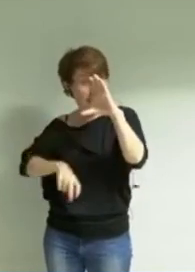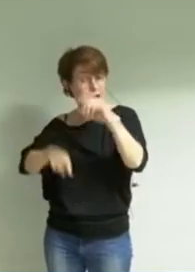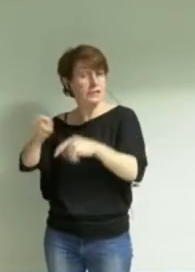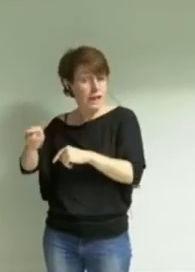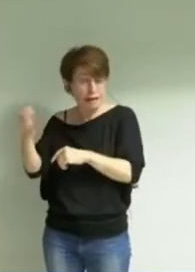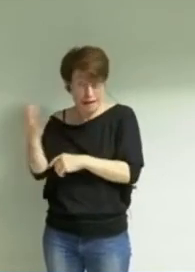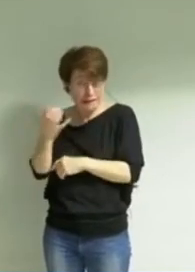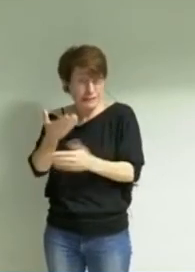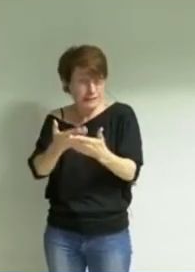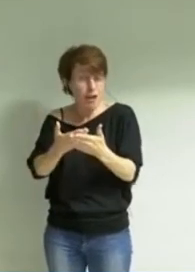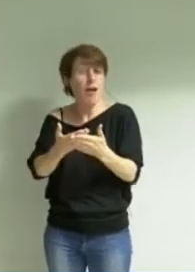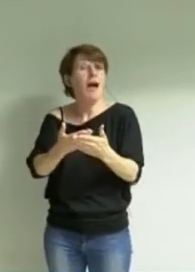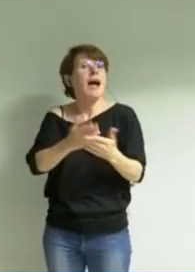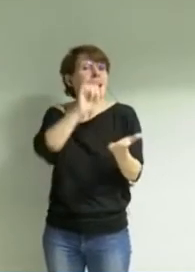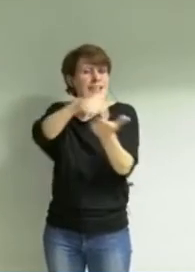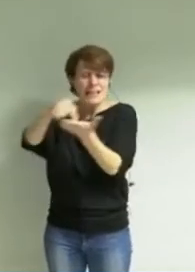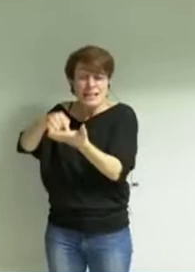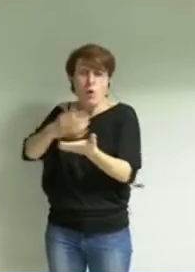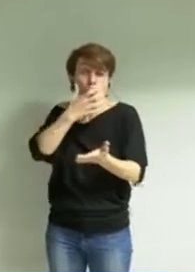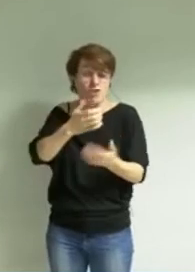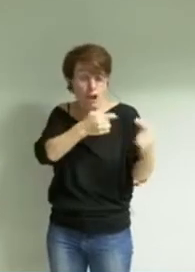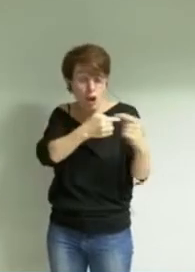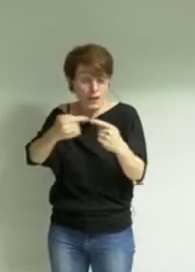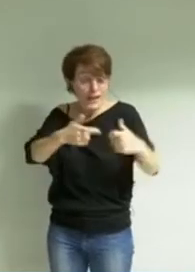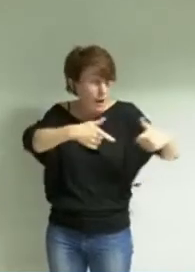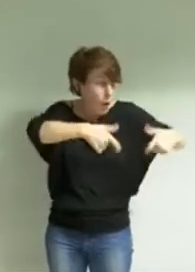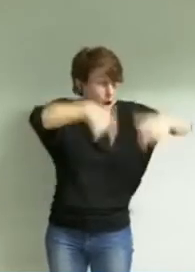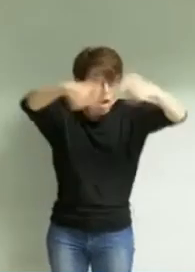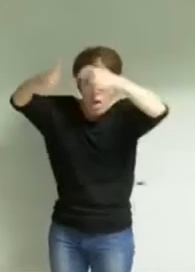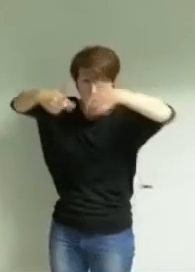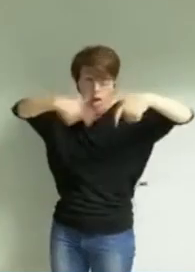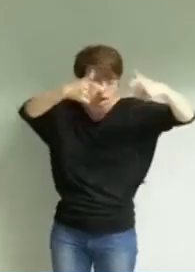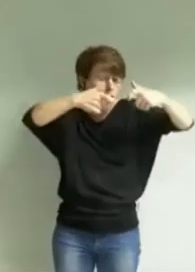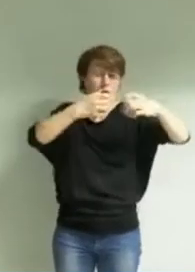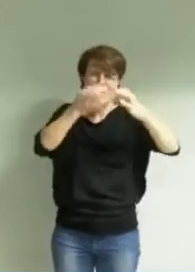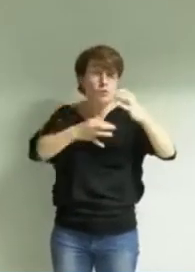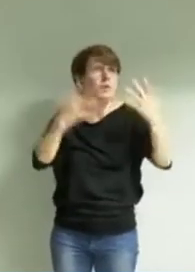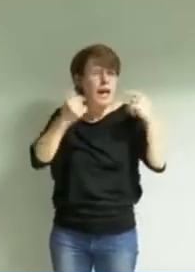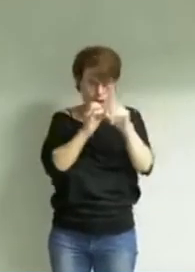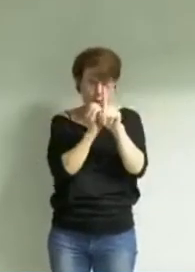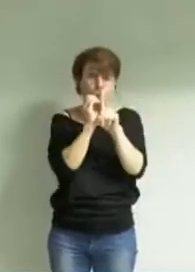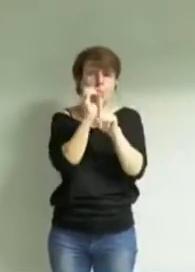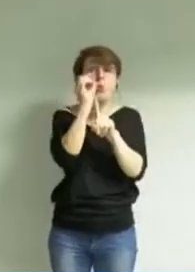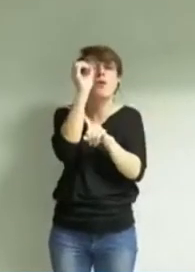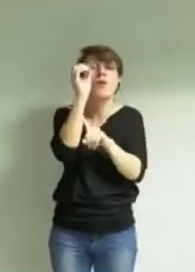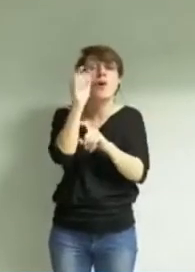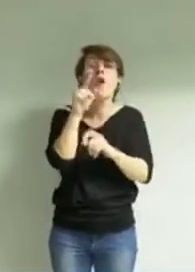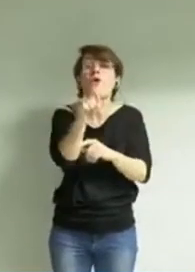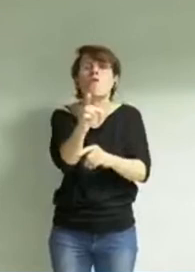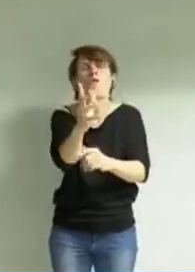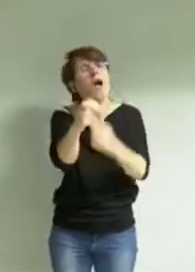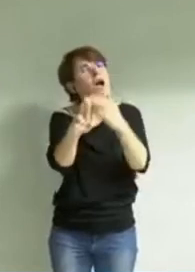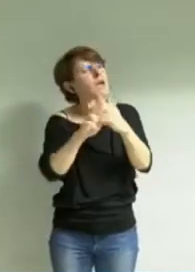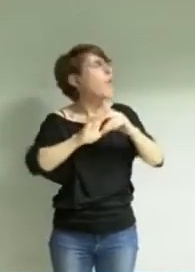la contribution de la nouvelle urbanisation à la température de l'air. Vous indiquez que c'est très